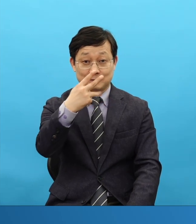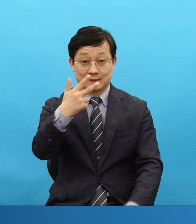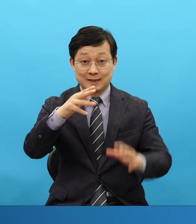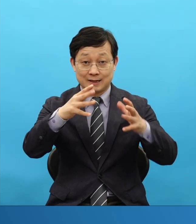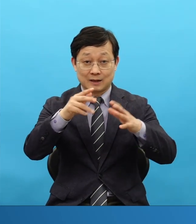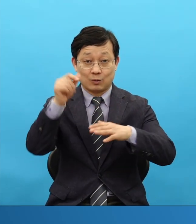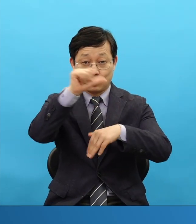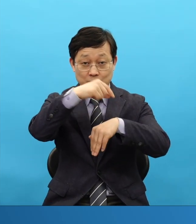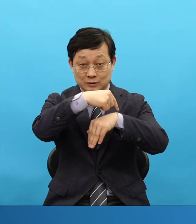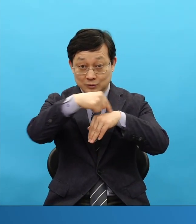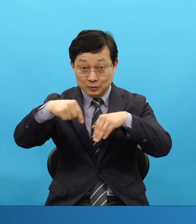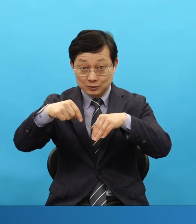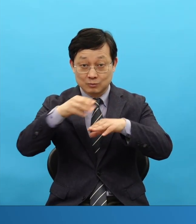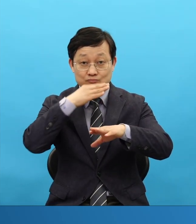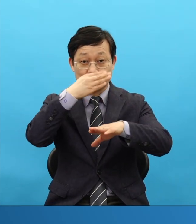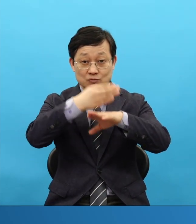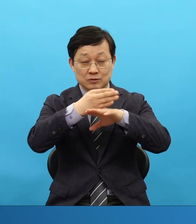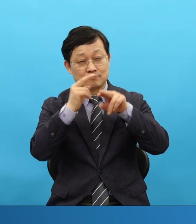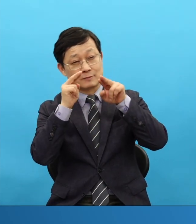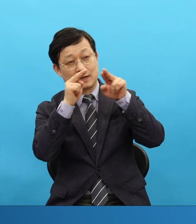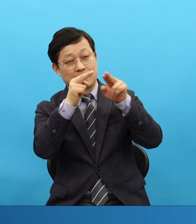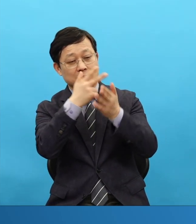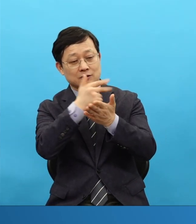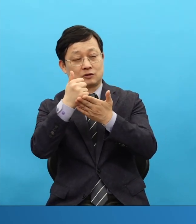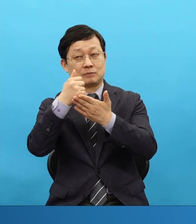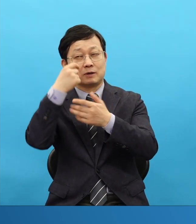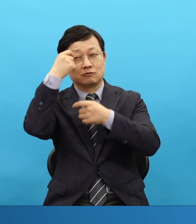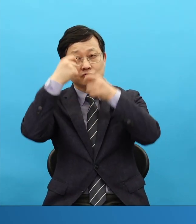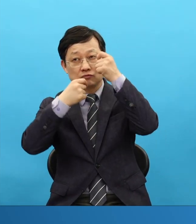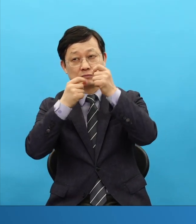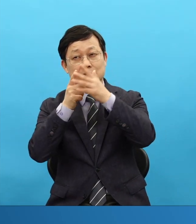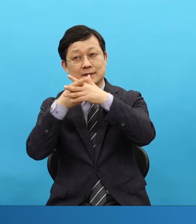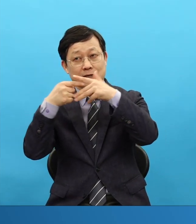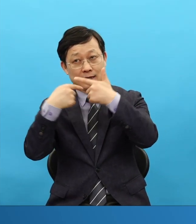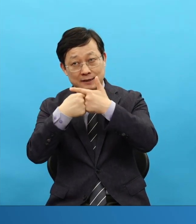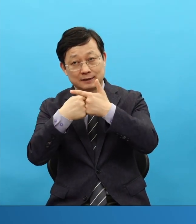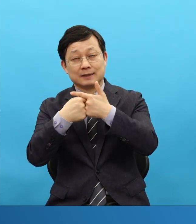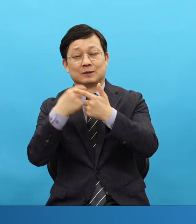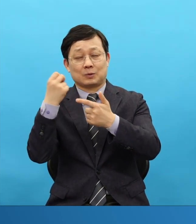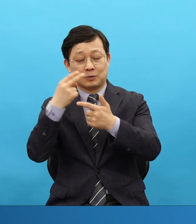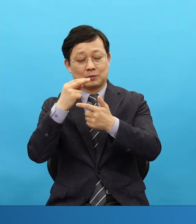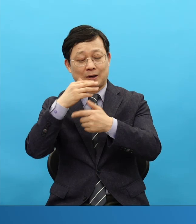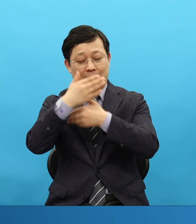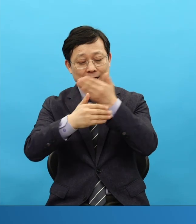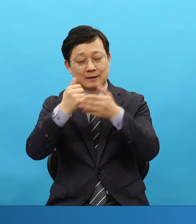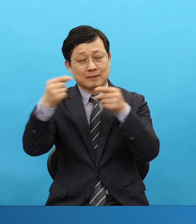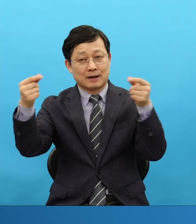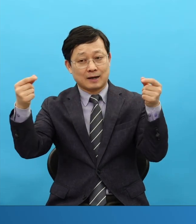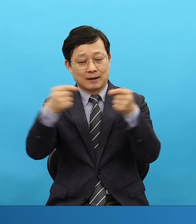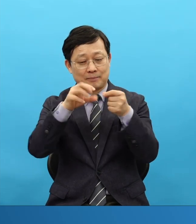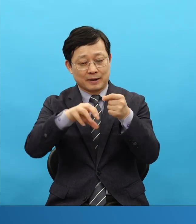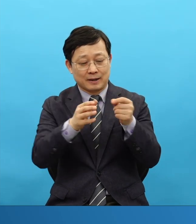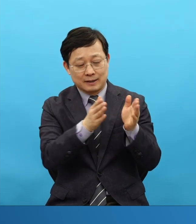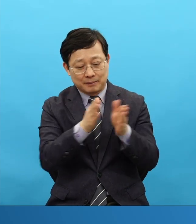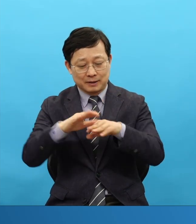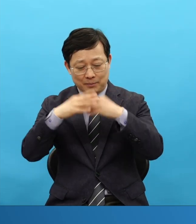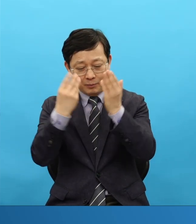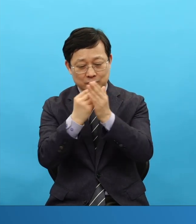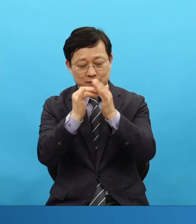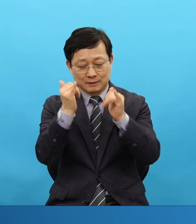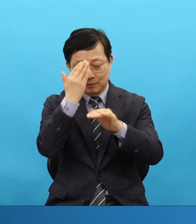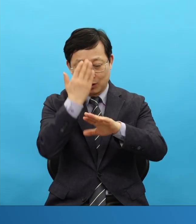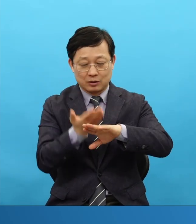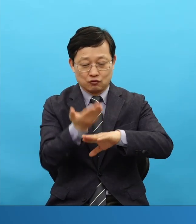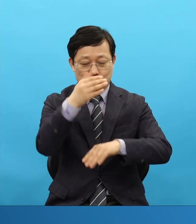5천 종족 북한을 향한 주님의 눈물을 이해하는 그래서 하나님 앞에 예비한 모든 분들 위해